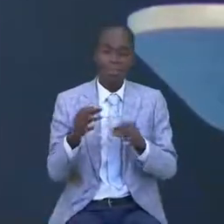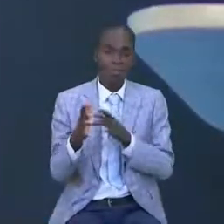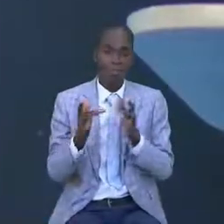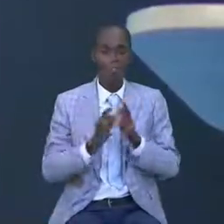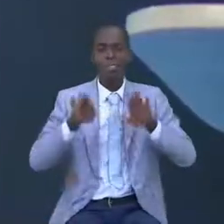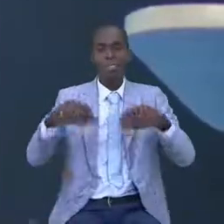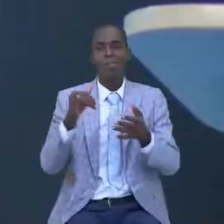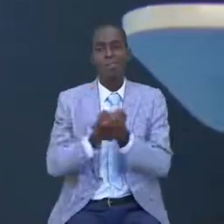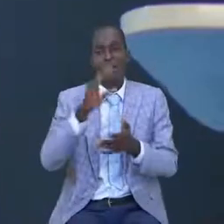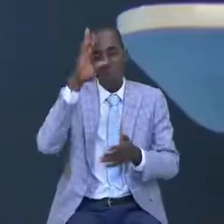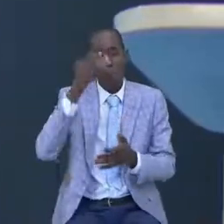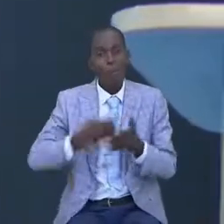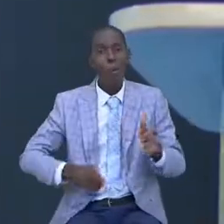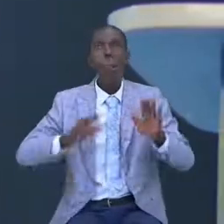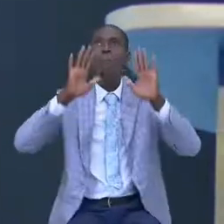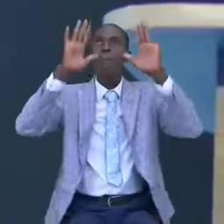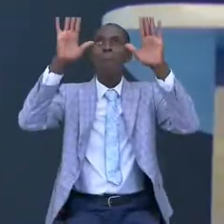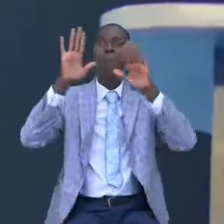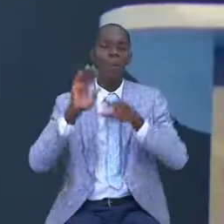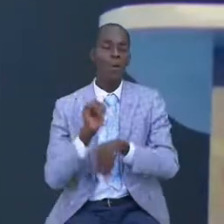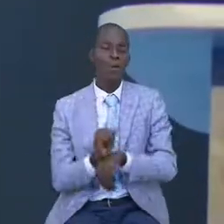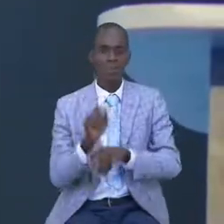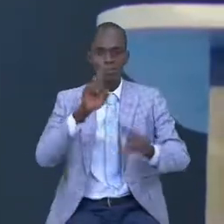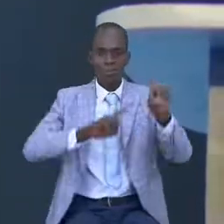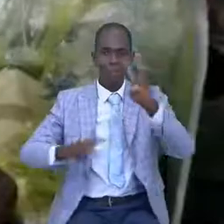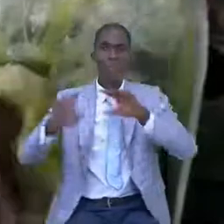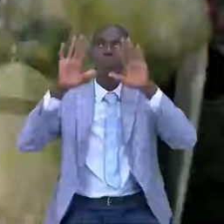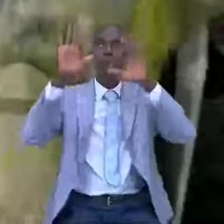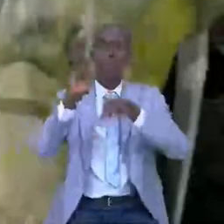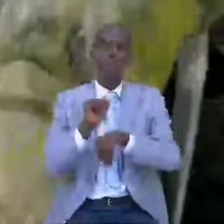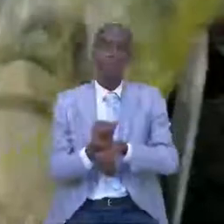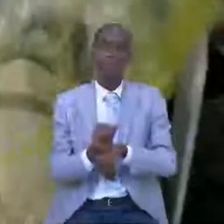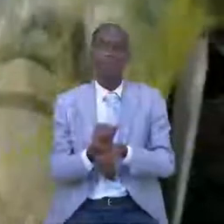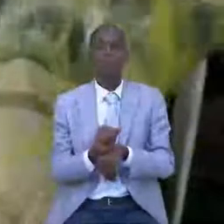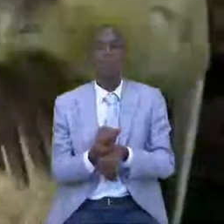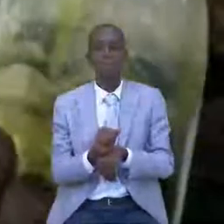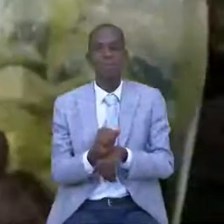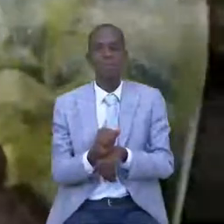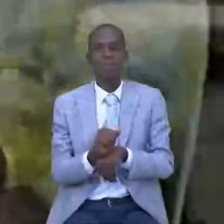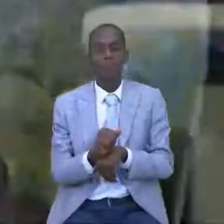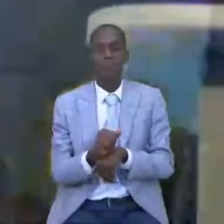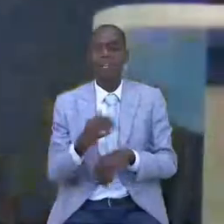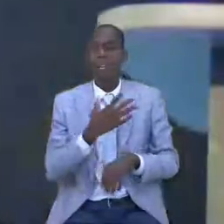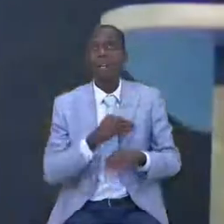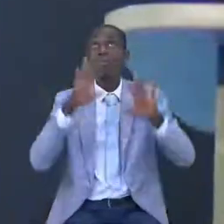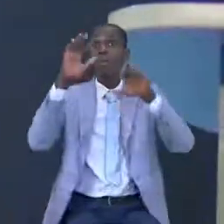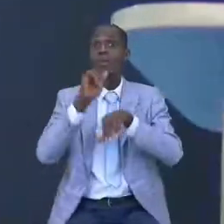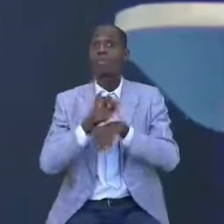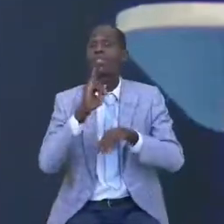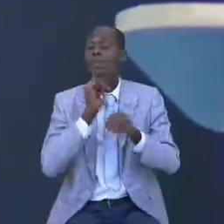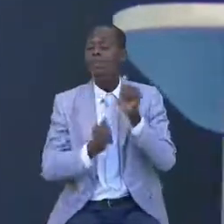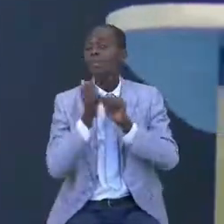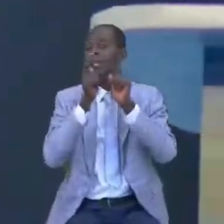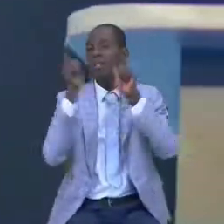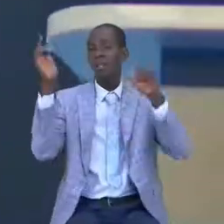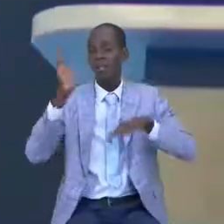espérait recevoir l'argent, mais le nom de Jésus lui a donné le miracle. Que